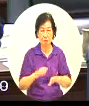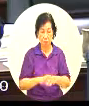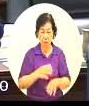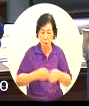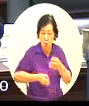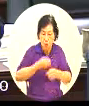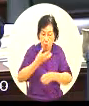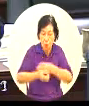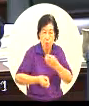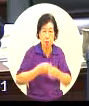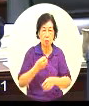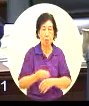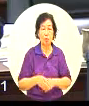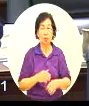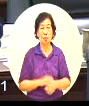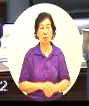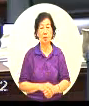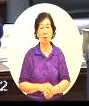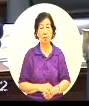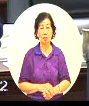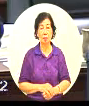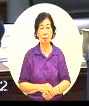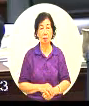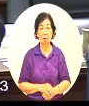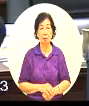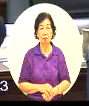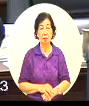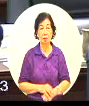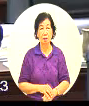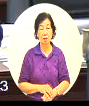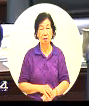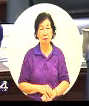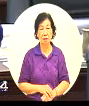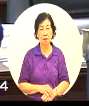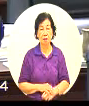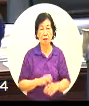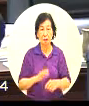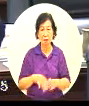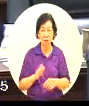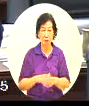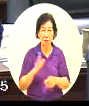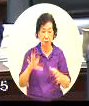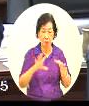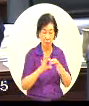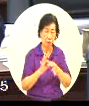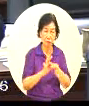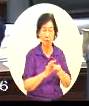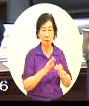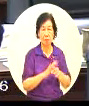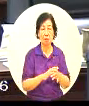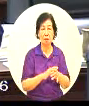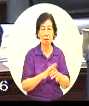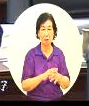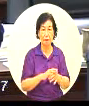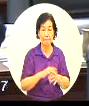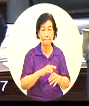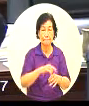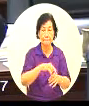话啦，咱的。讲到这个，猜测到其他的局啦，吼，讲兵役局，伫